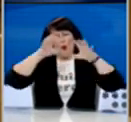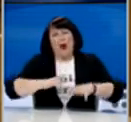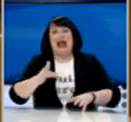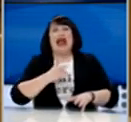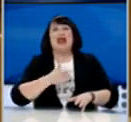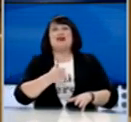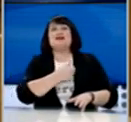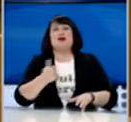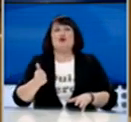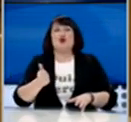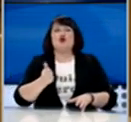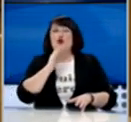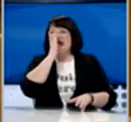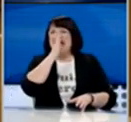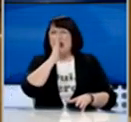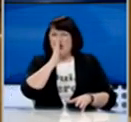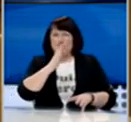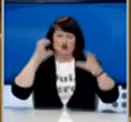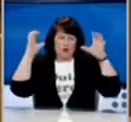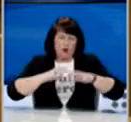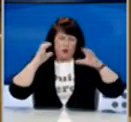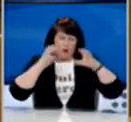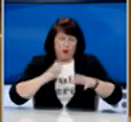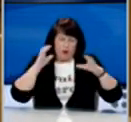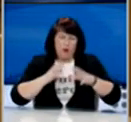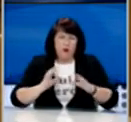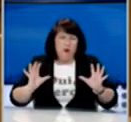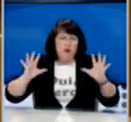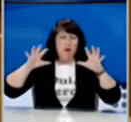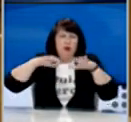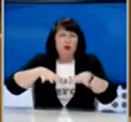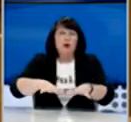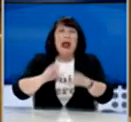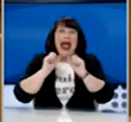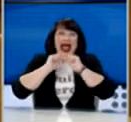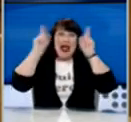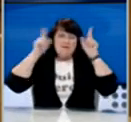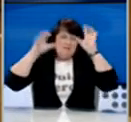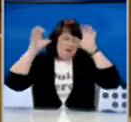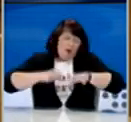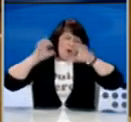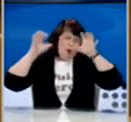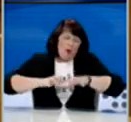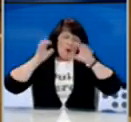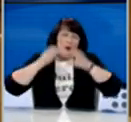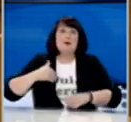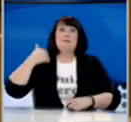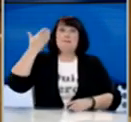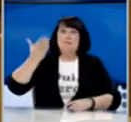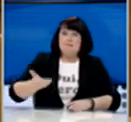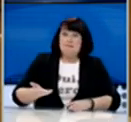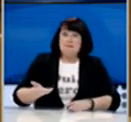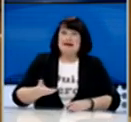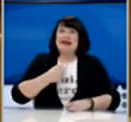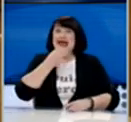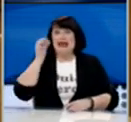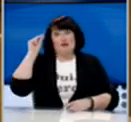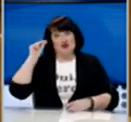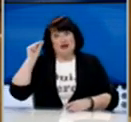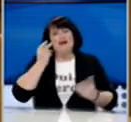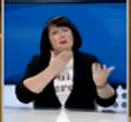σύγκρουση του ιανού με ένα άλλο μετεωρολογικό σύστημα προκάλεσε την παντελώς ασυνήθιστη βροχόπτωση εν συνεχεία έταξε αντιπλημμυρικά έρ